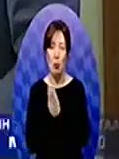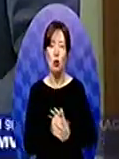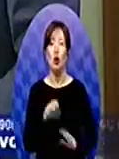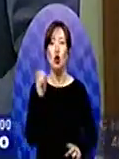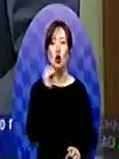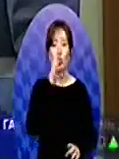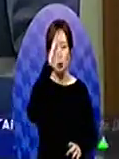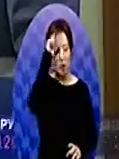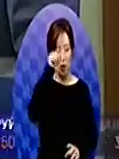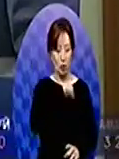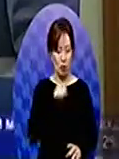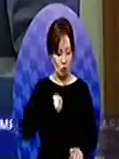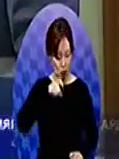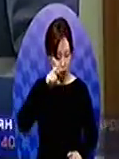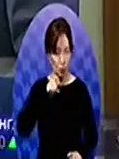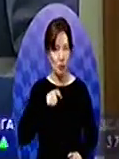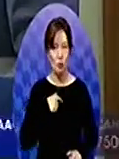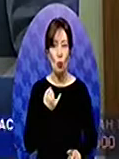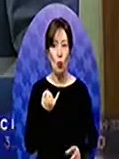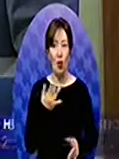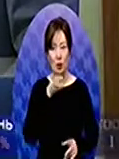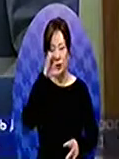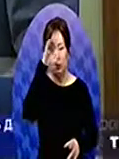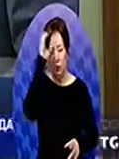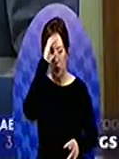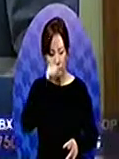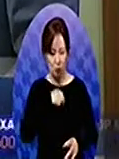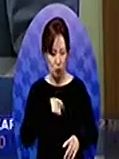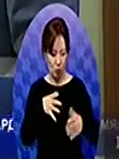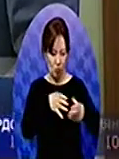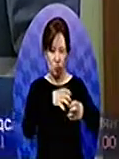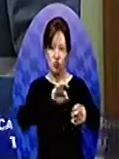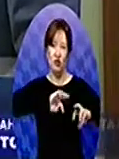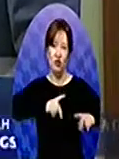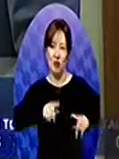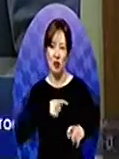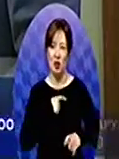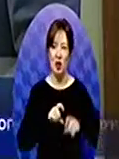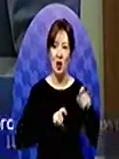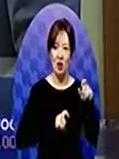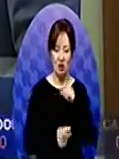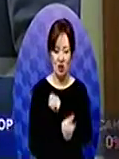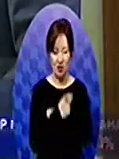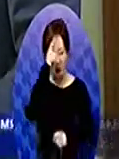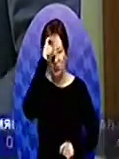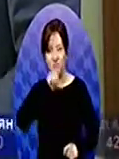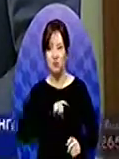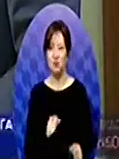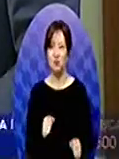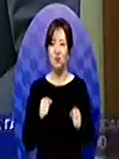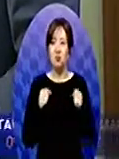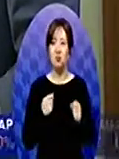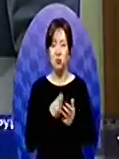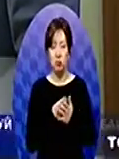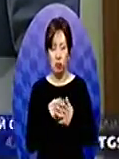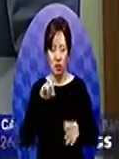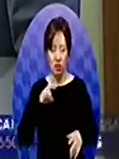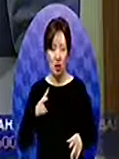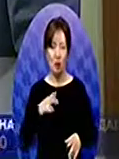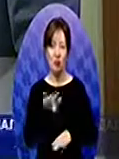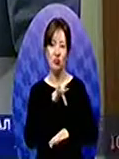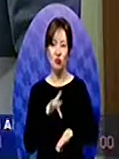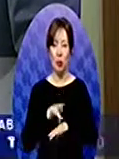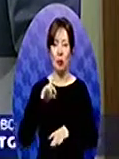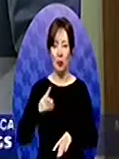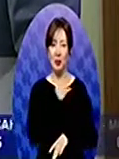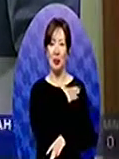үедээ бүрэлдэхүүндээ өөрчлөлт хийх, түүний эрх мэдэл хэт бэхжих, нам төвтэй, тэр дундаа намын дарга төвтэй